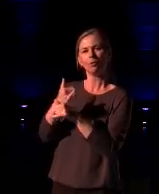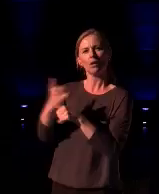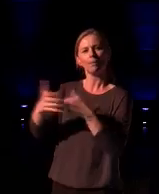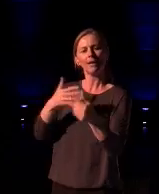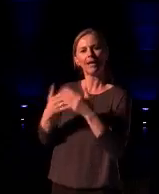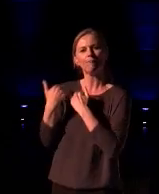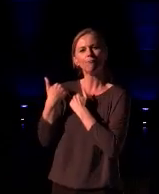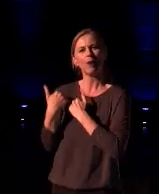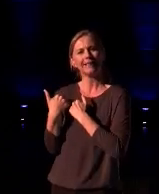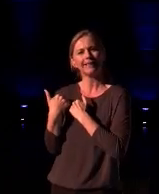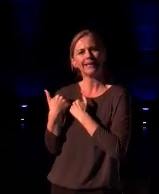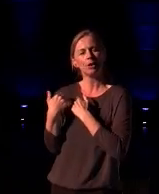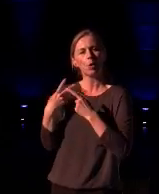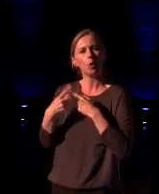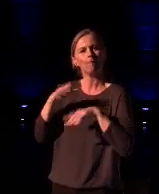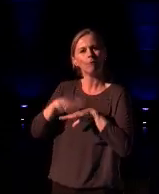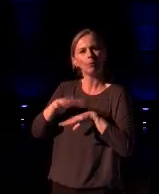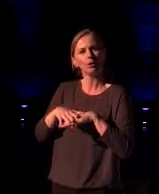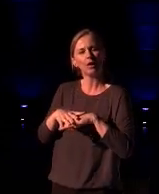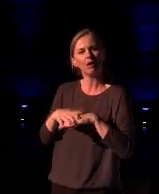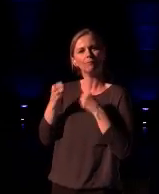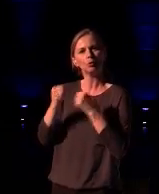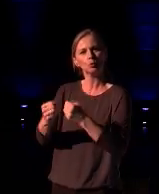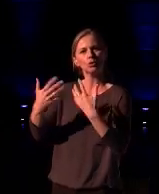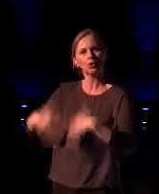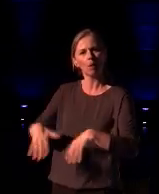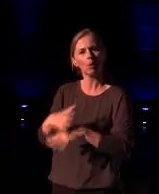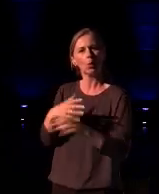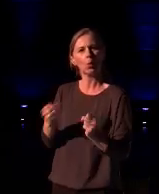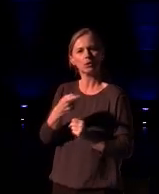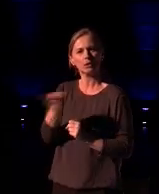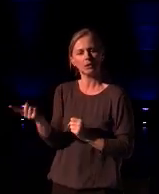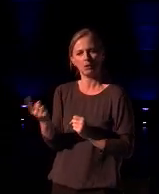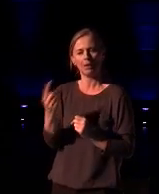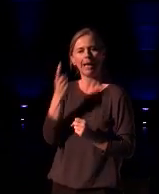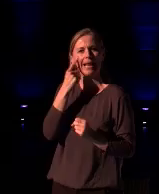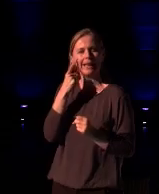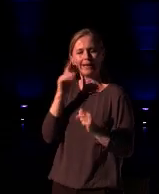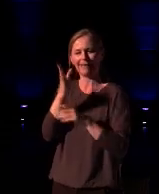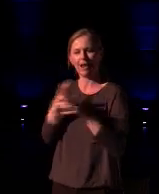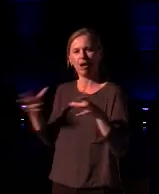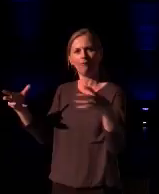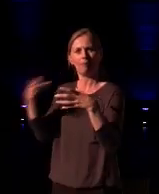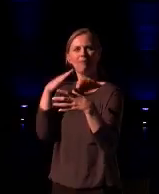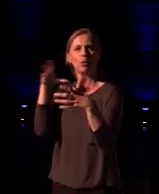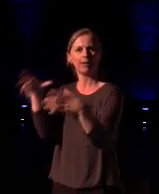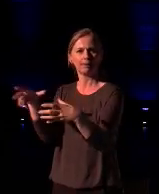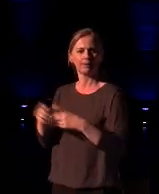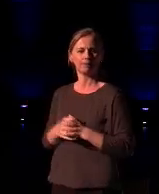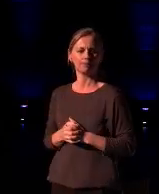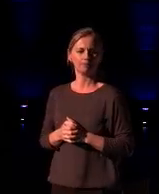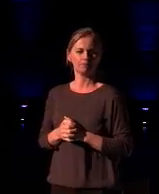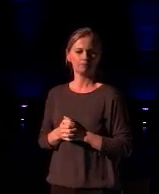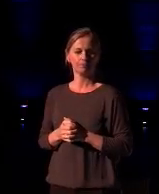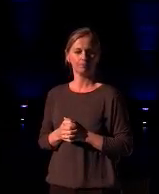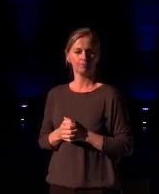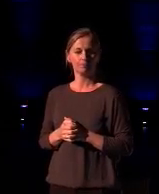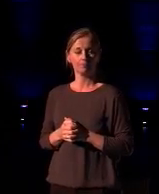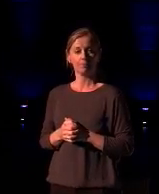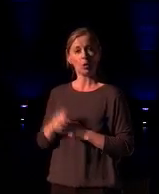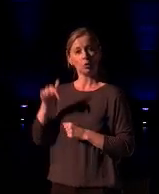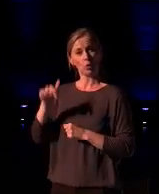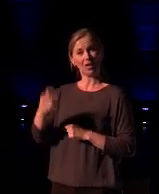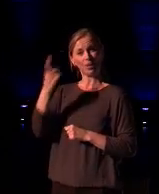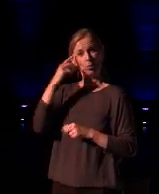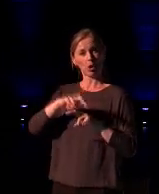behandle frailty og forebygge funksjonstap hos den eldre del av befolkningen. Og da tror jeg